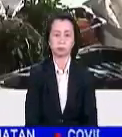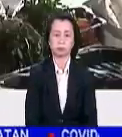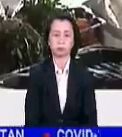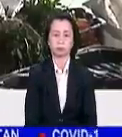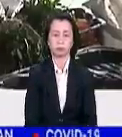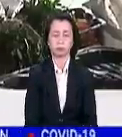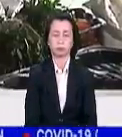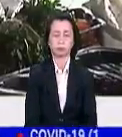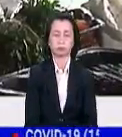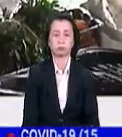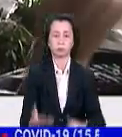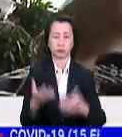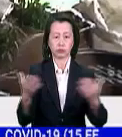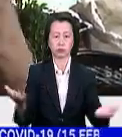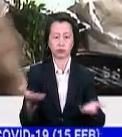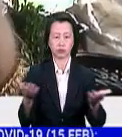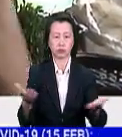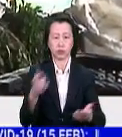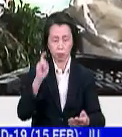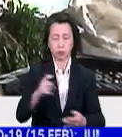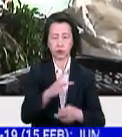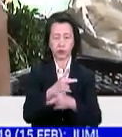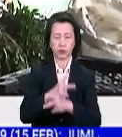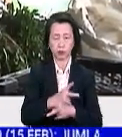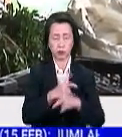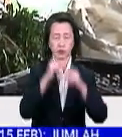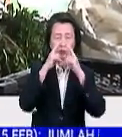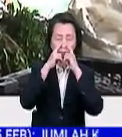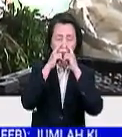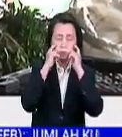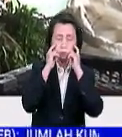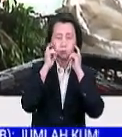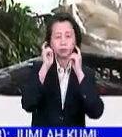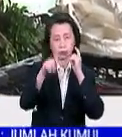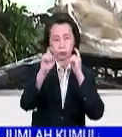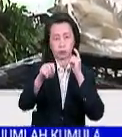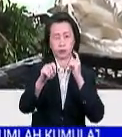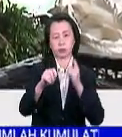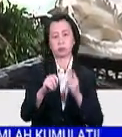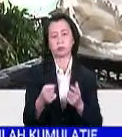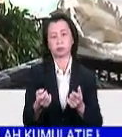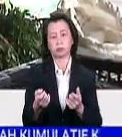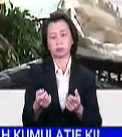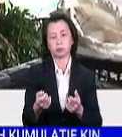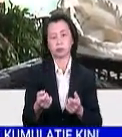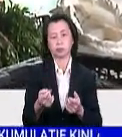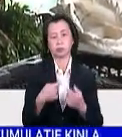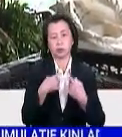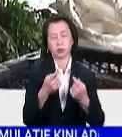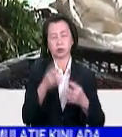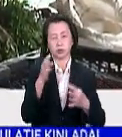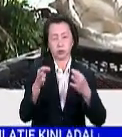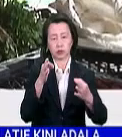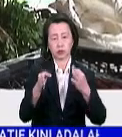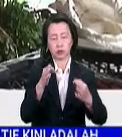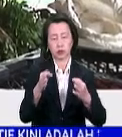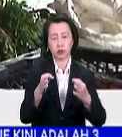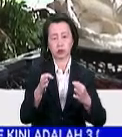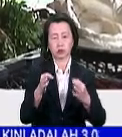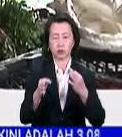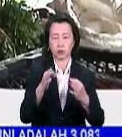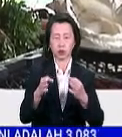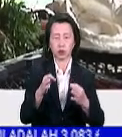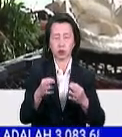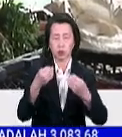J.Lo di sini musti mau berjagalah pakai ini masukkan ah begitu sejak kalau macet